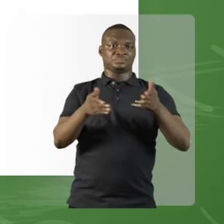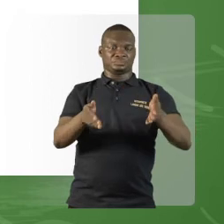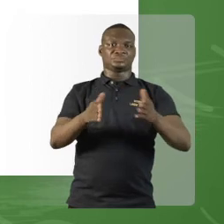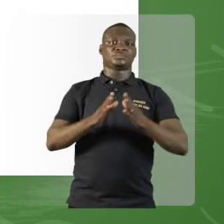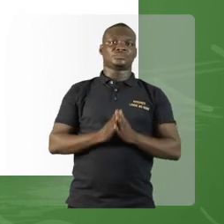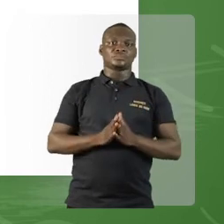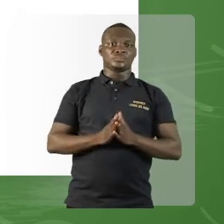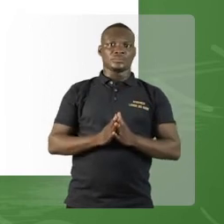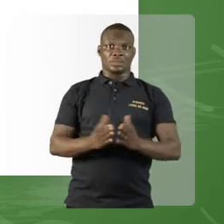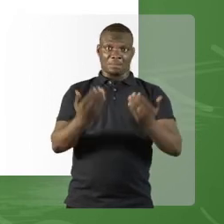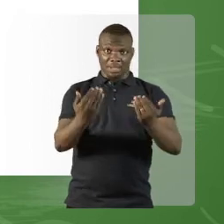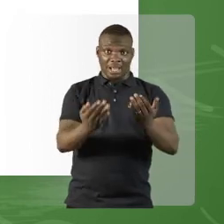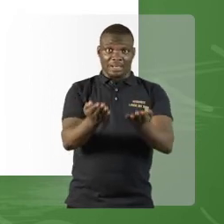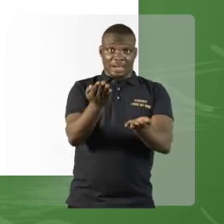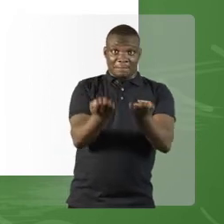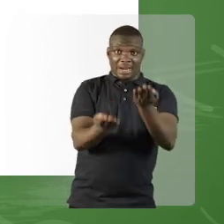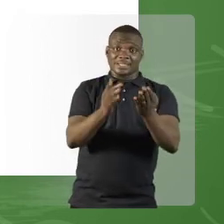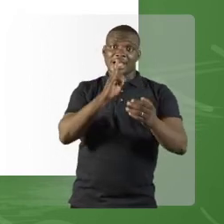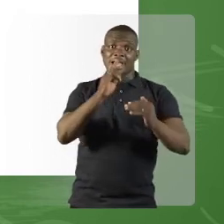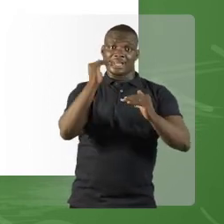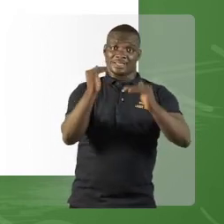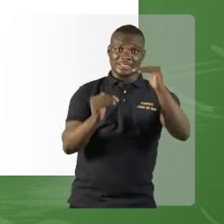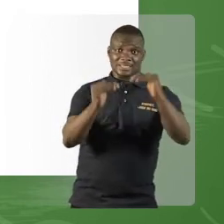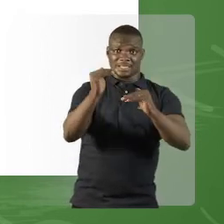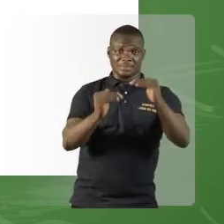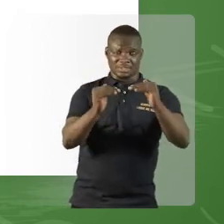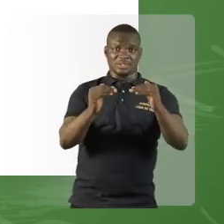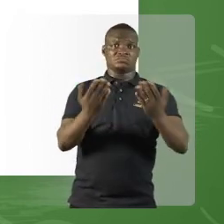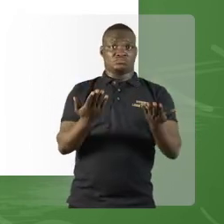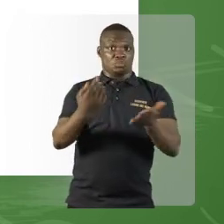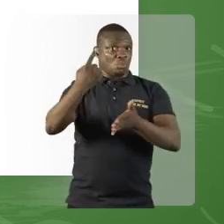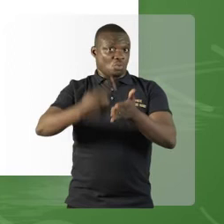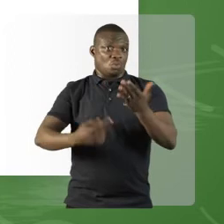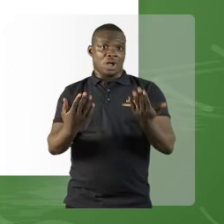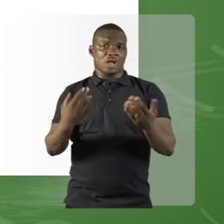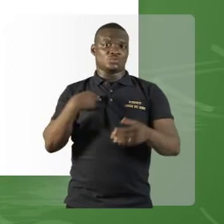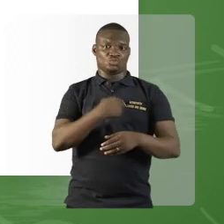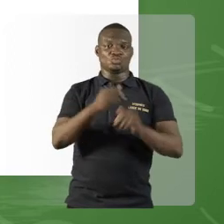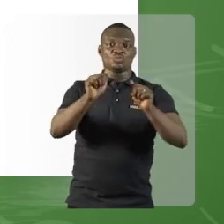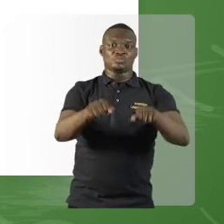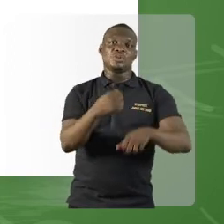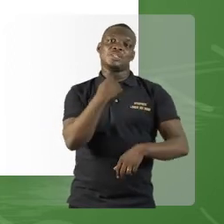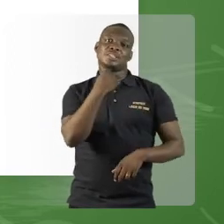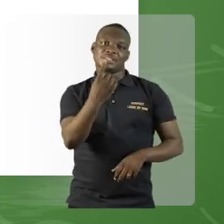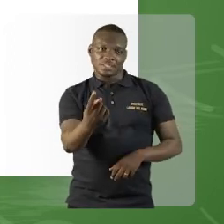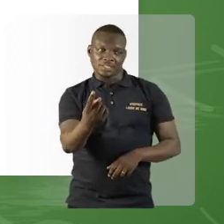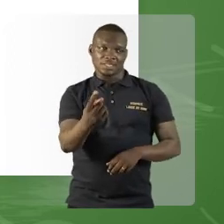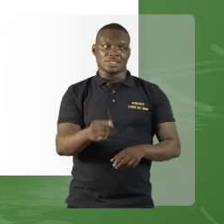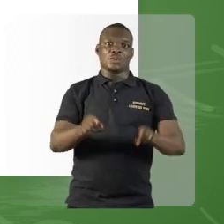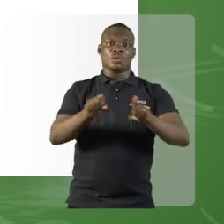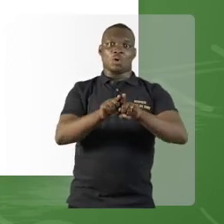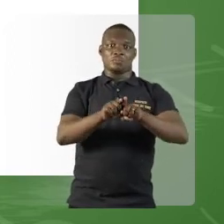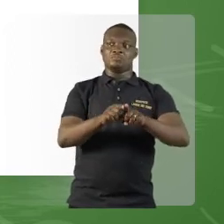Et la balance étant en équilibre, alors nous pouvons dire que puisque la balance est